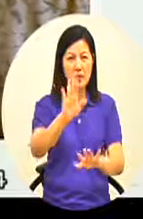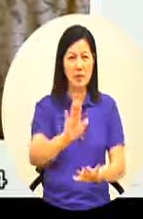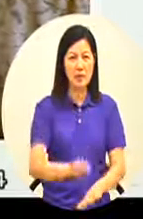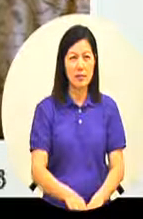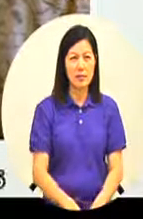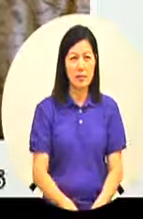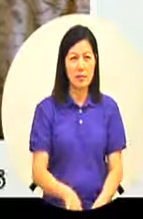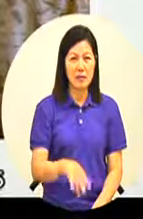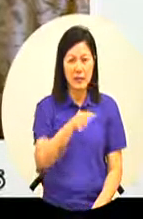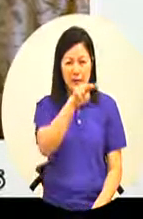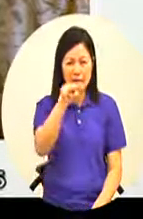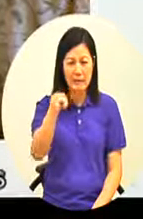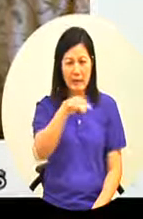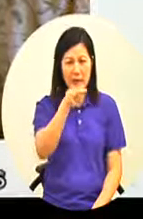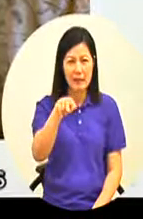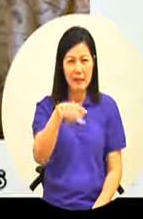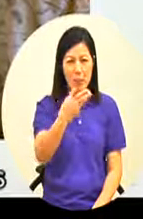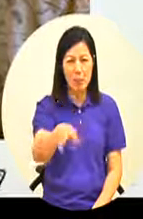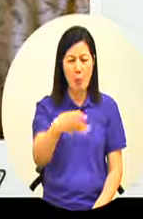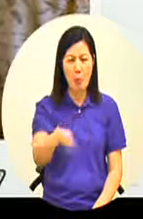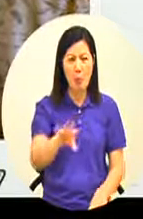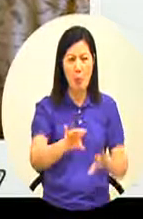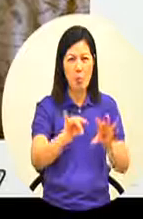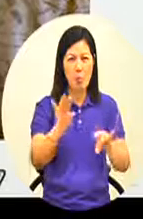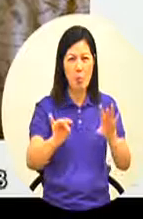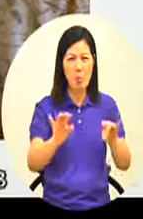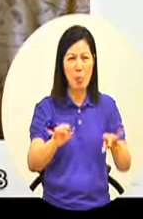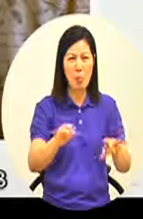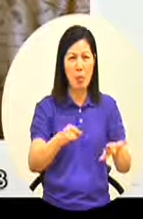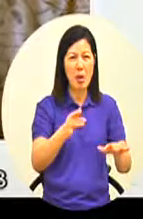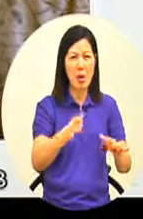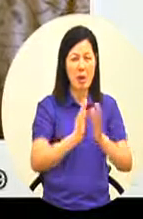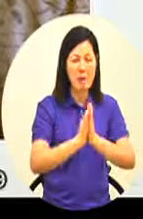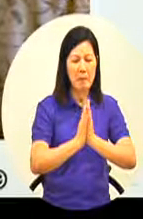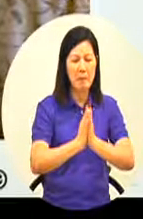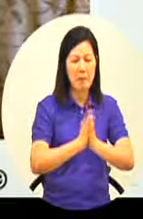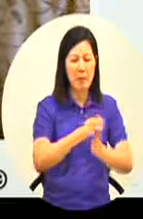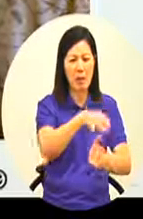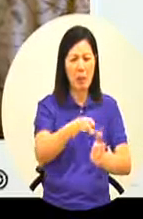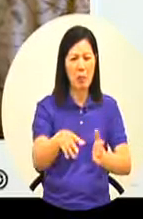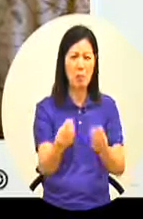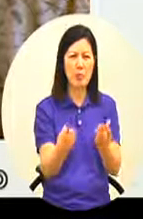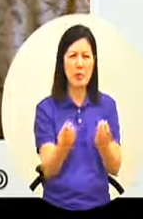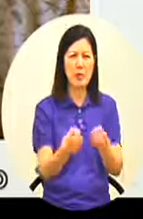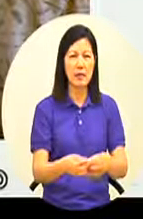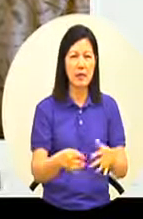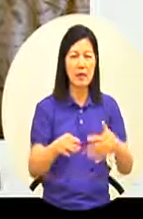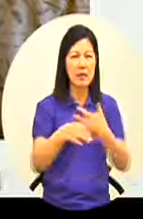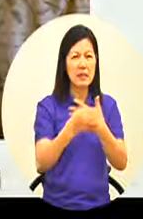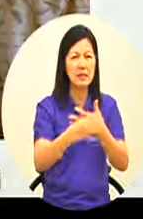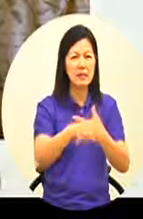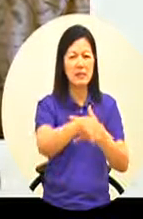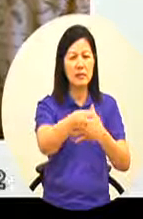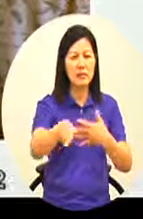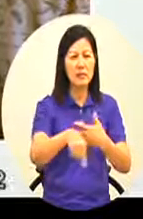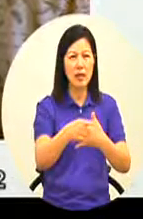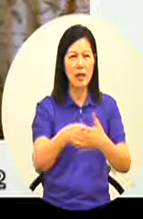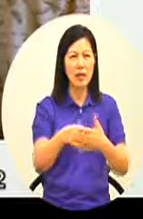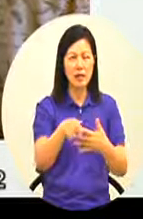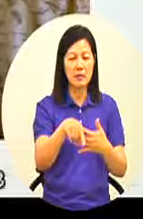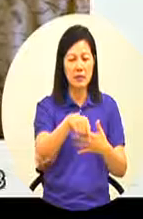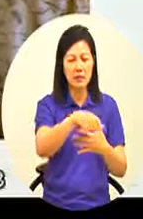啊，你也看麦，规个拢无所在通去徛咧拜拜啦，哈，包括家乡哈，在这个地方哦，